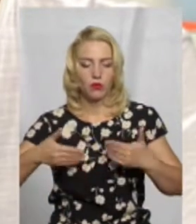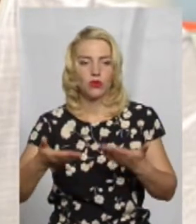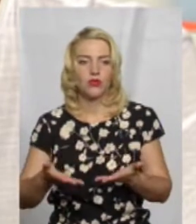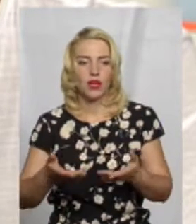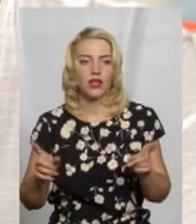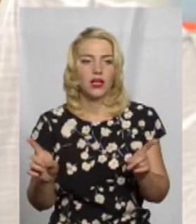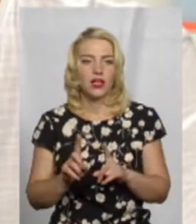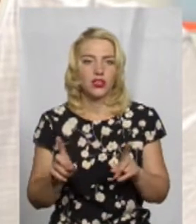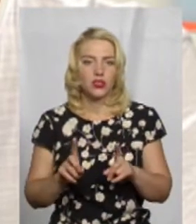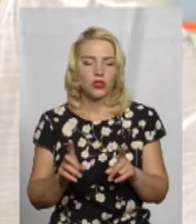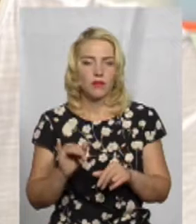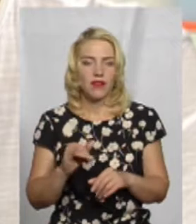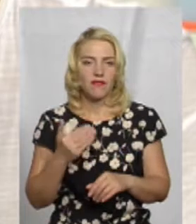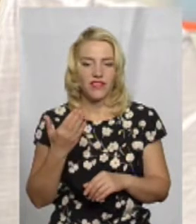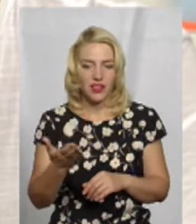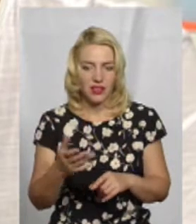пропонували, щоб і ви